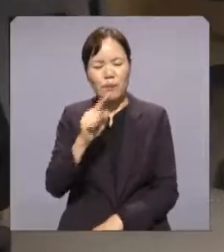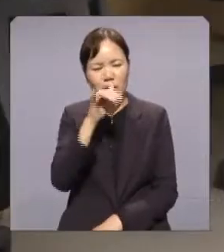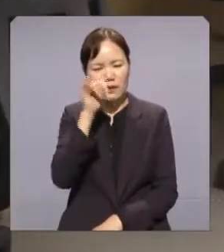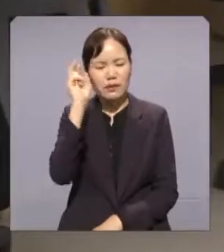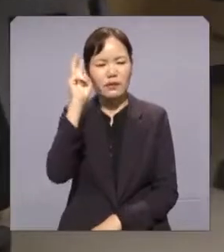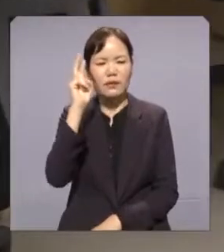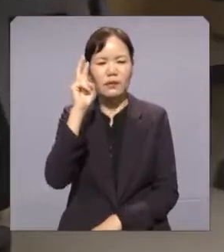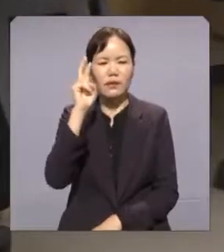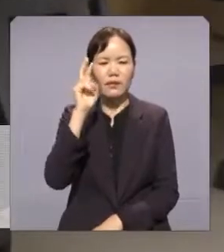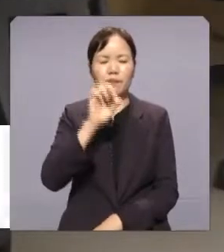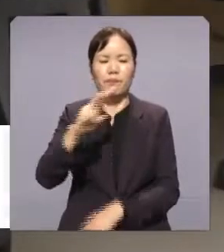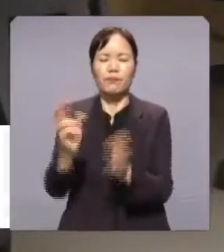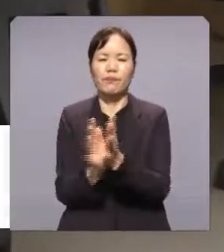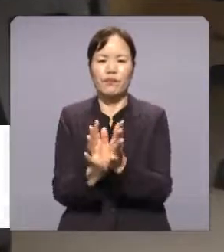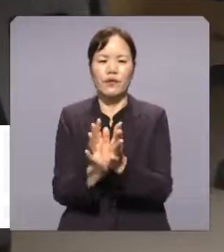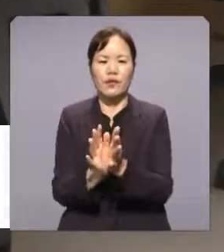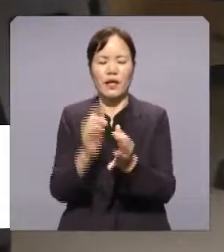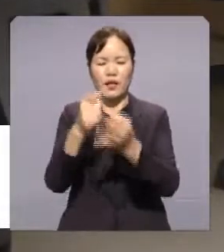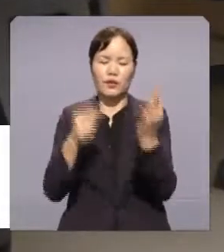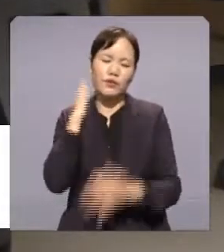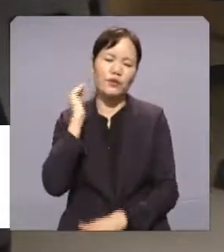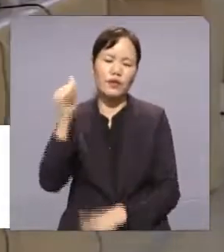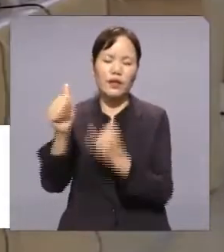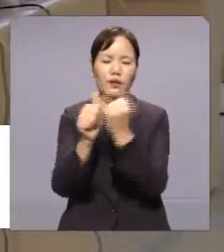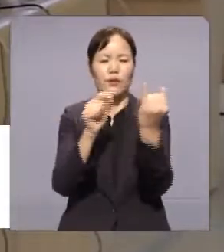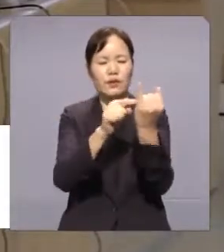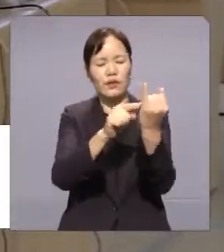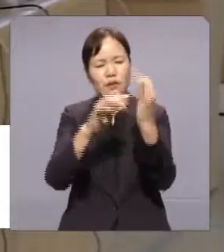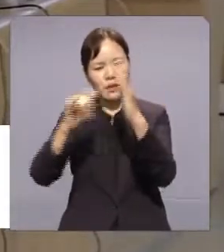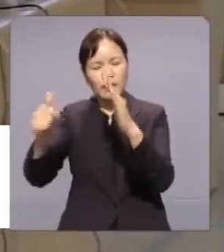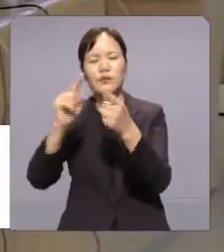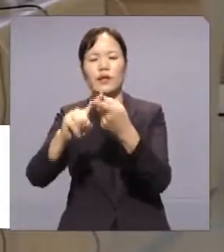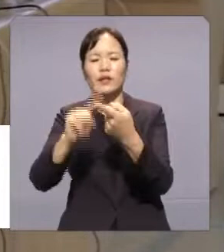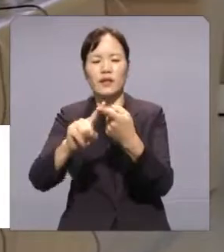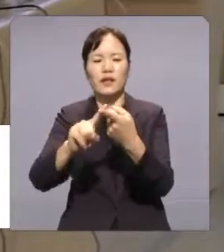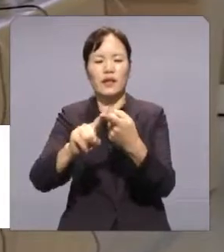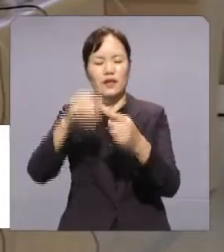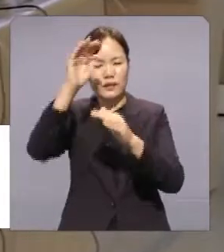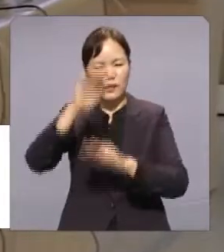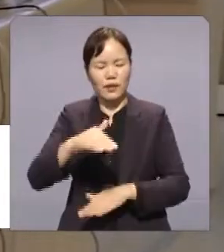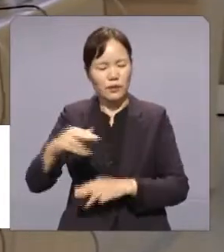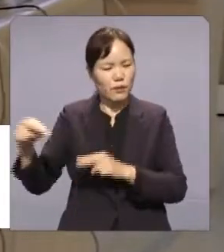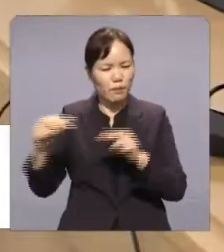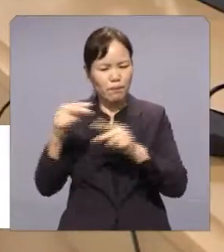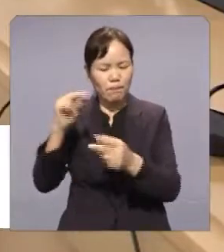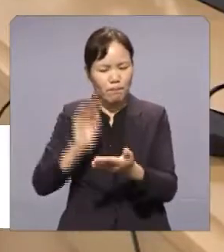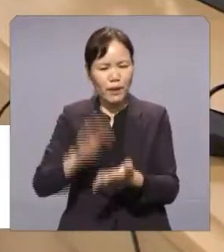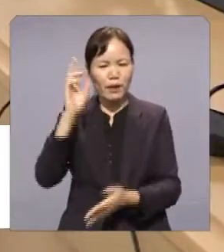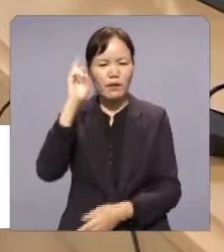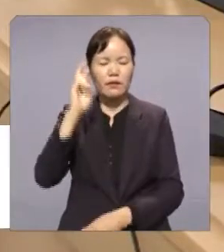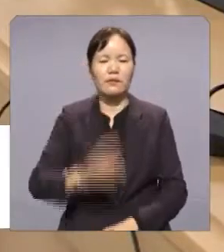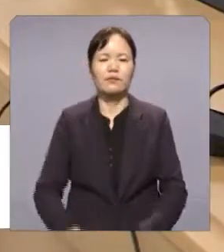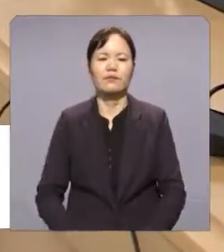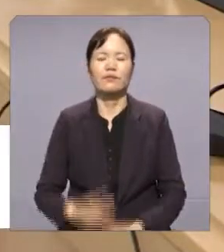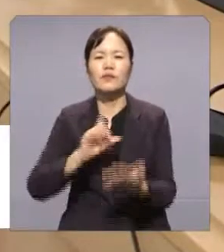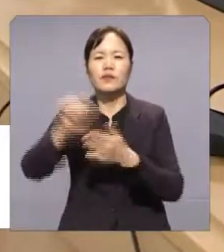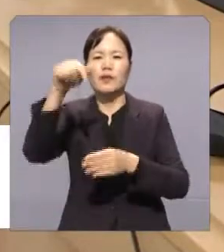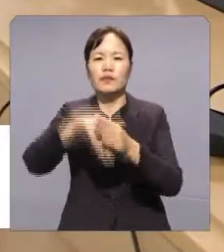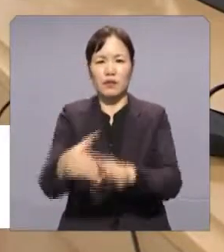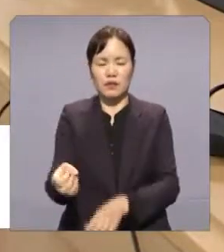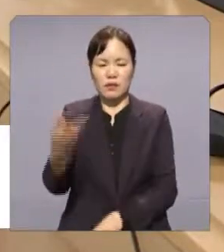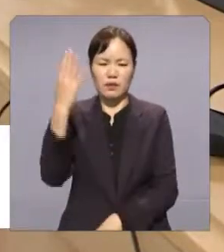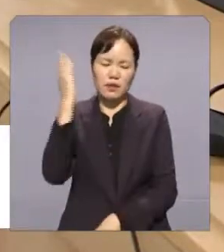윤석열 대통령 처가의 양평 공흥지구 개발 특혜 의혹으로 맞불을 놓을 것으로 전망됩니다. 지방선거